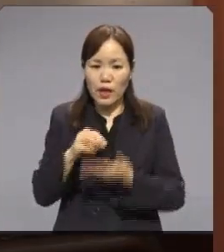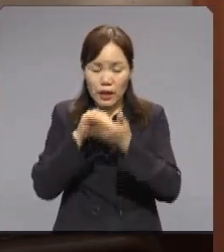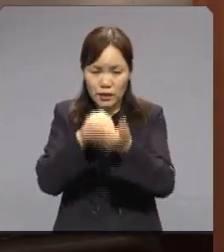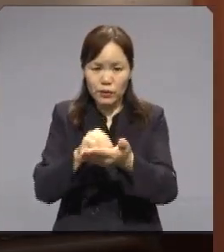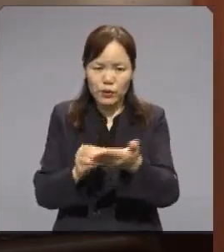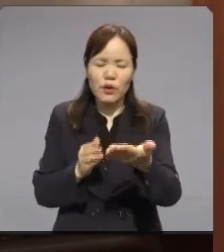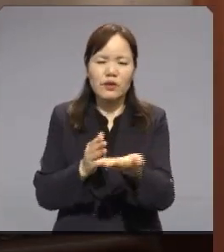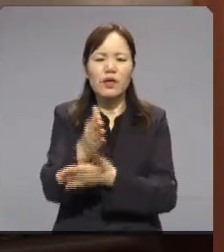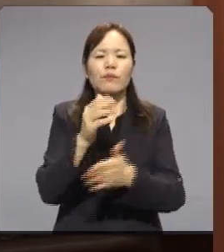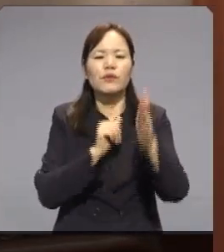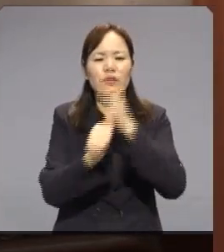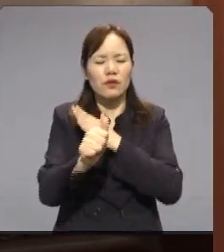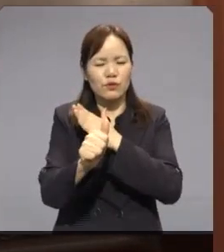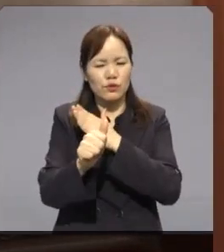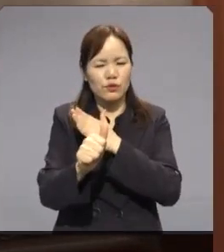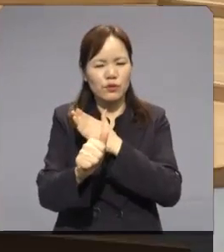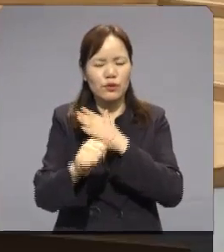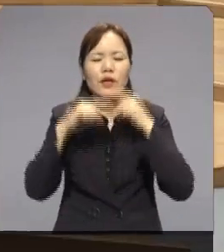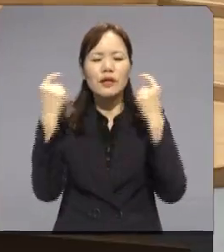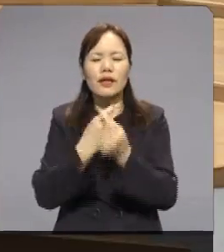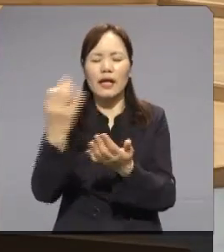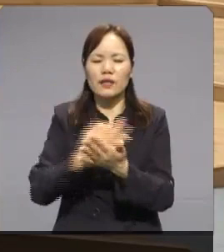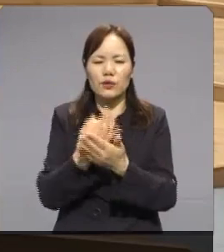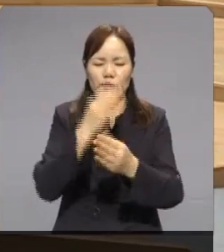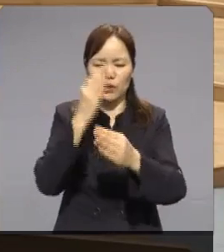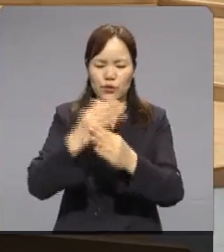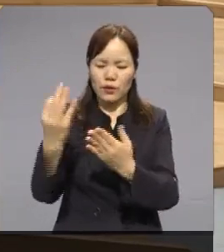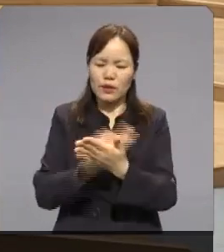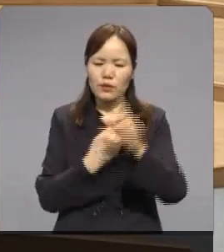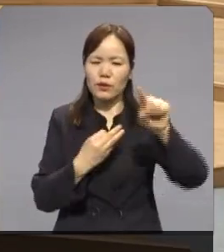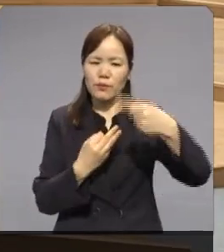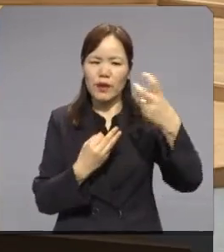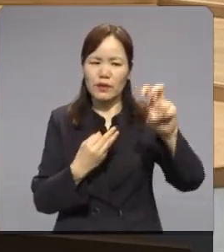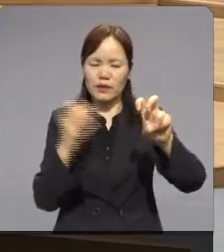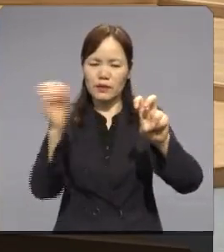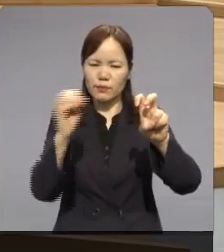가운데 개인소득이 중위소득 120%